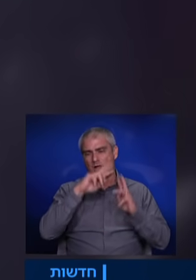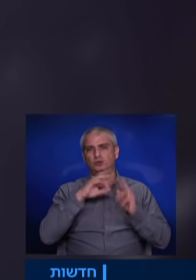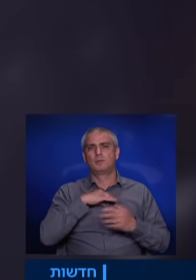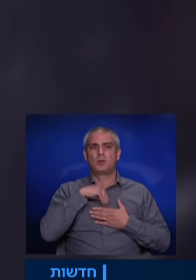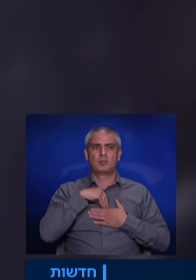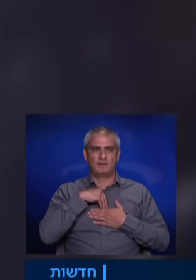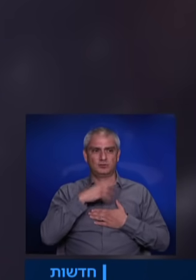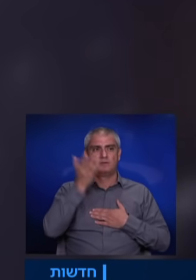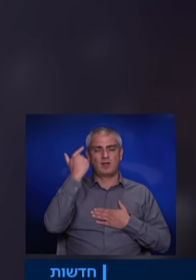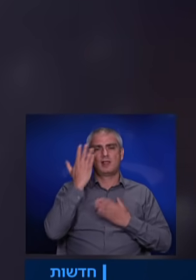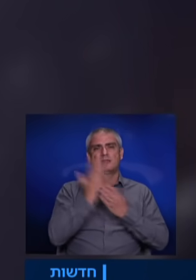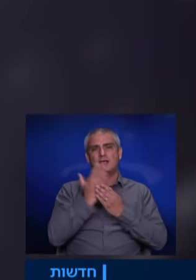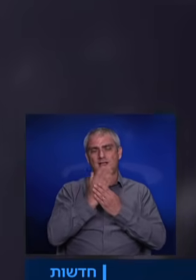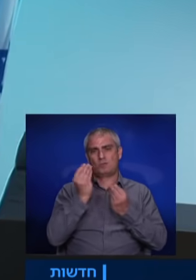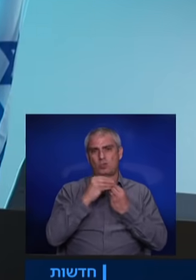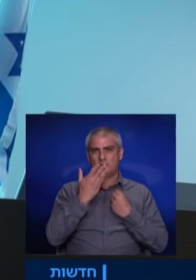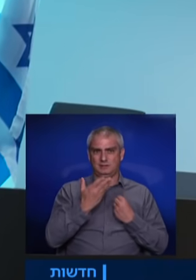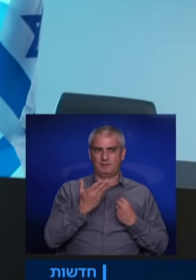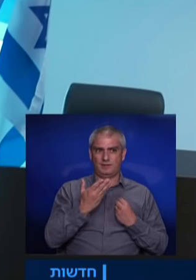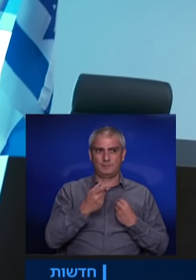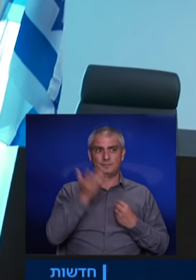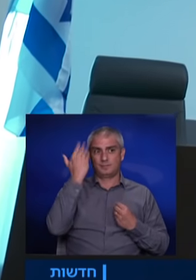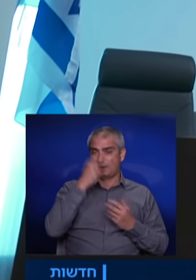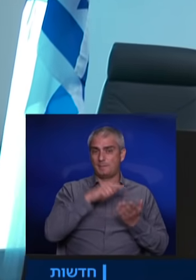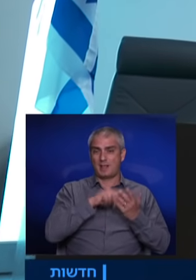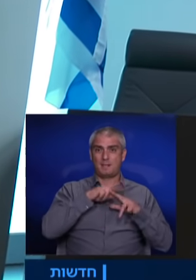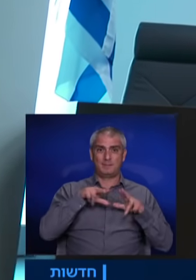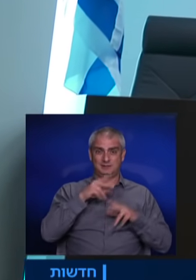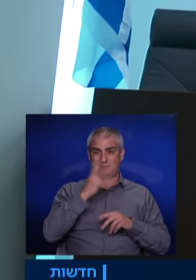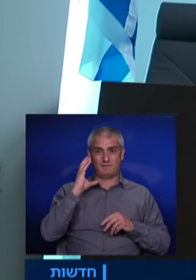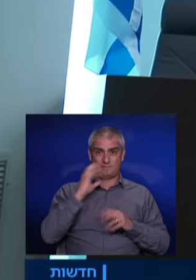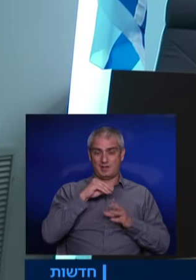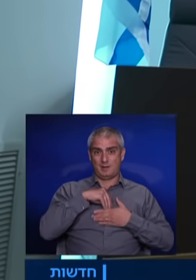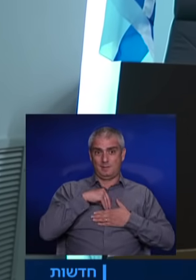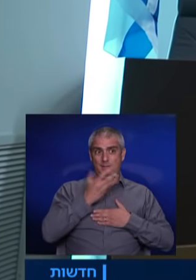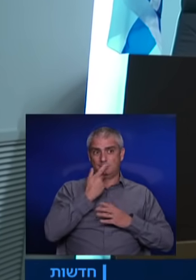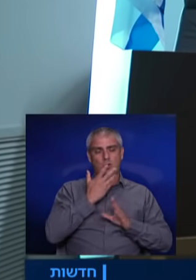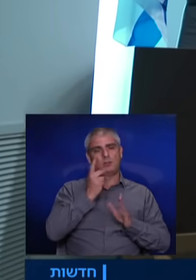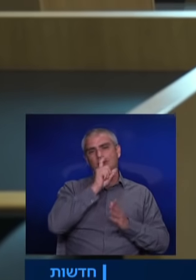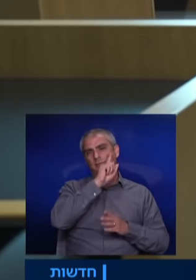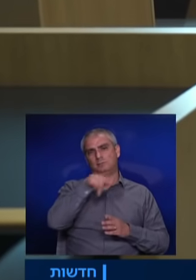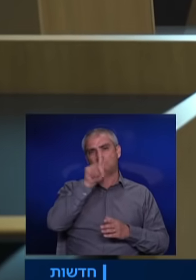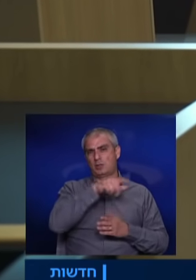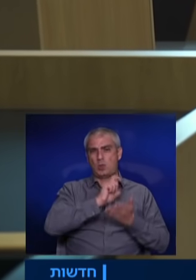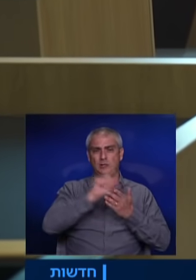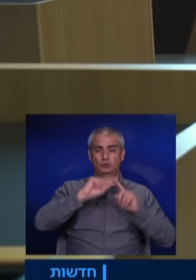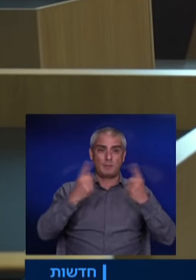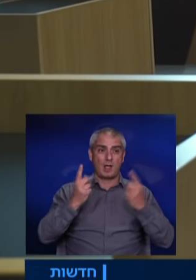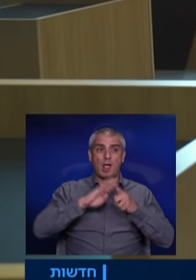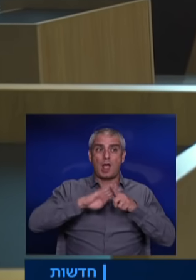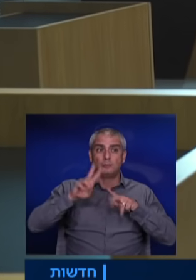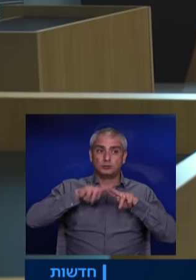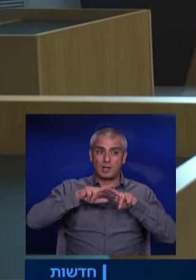הנפש ובעברו תיקים נוספים. בעבר, בשל מצב פסיכוטי, נגנז נגדו אישום אחר. 4 חודשים